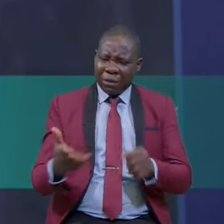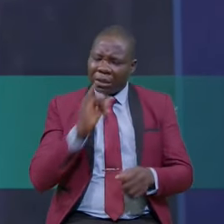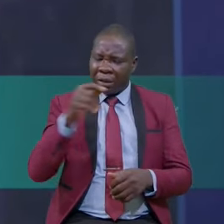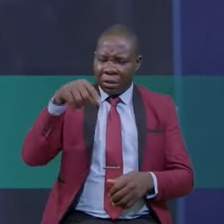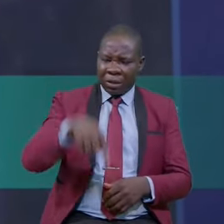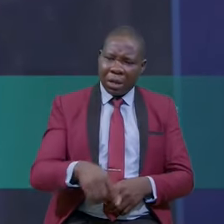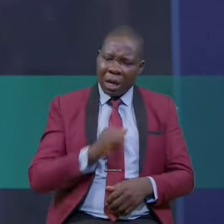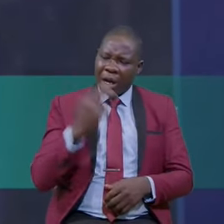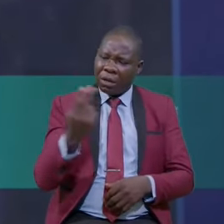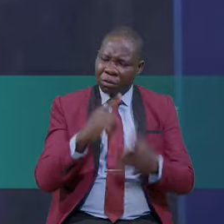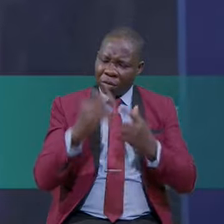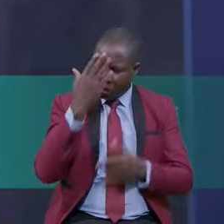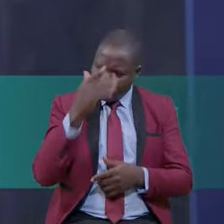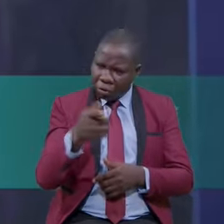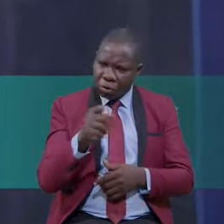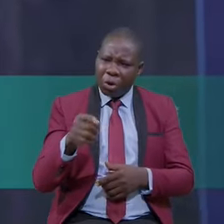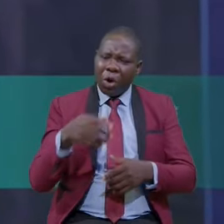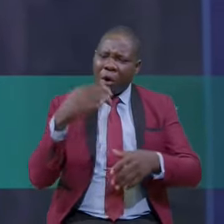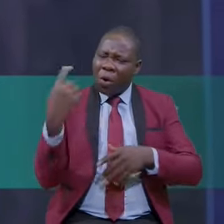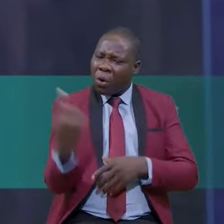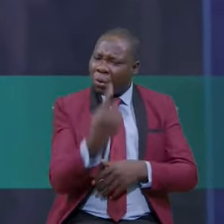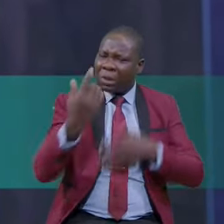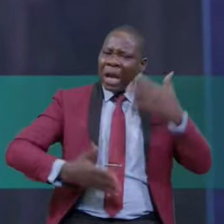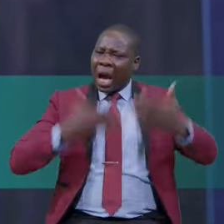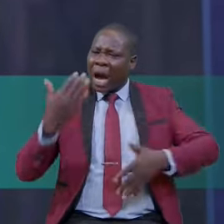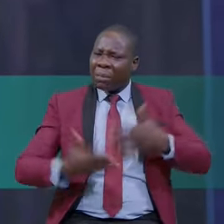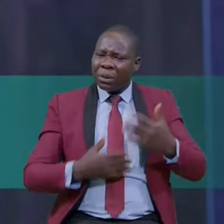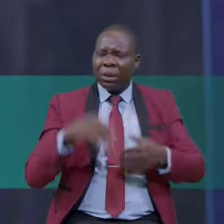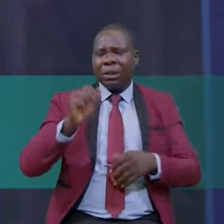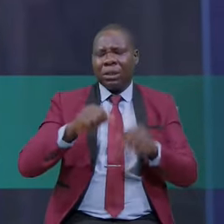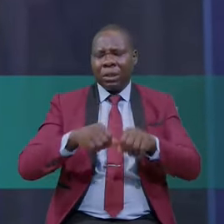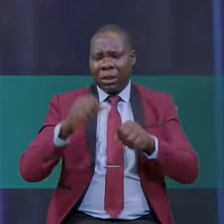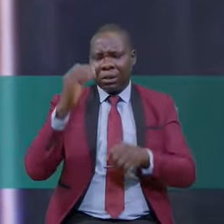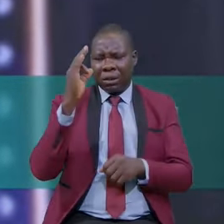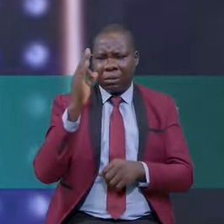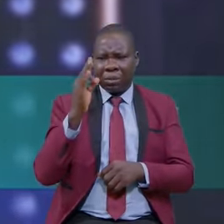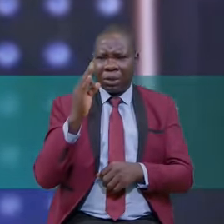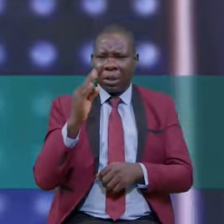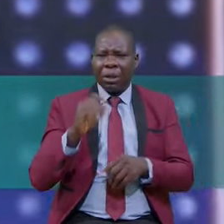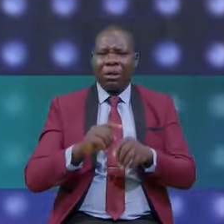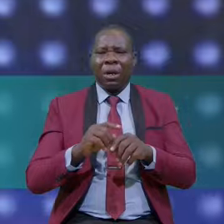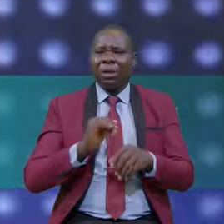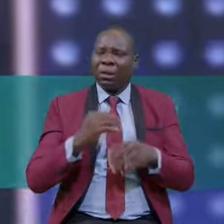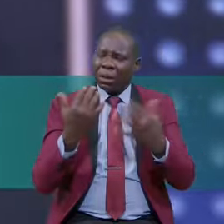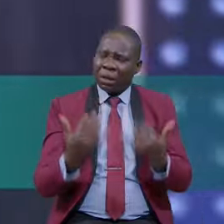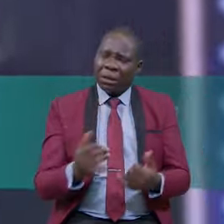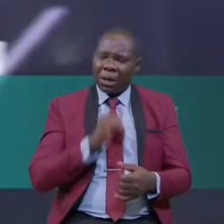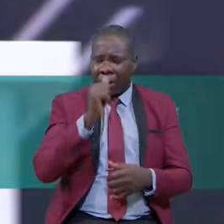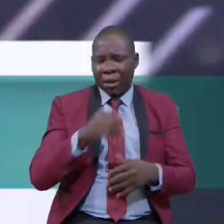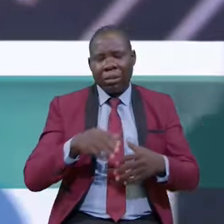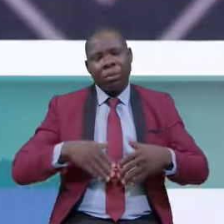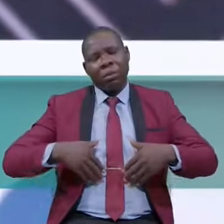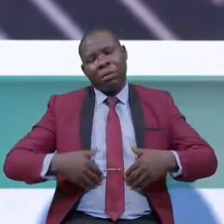prédicateur. Beaucoup de choses me sont arrivées depuis que vous m'avez connu aujourd'hui. Maintenant, je suis